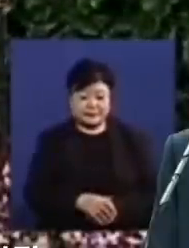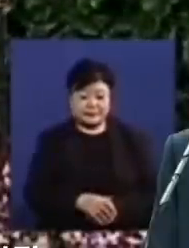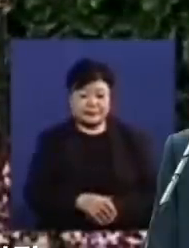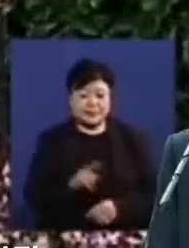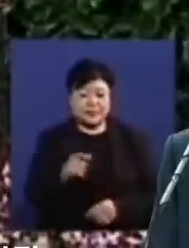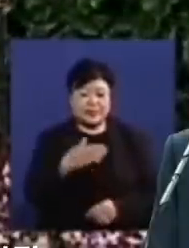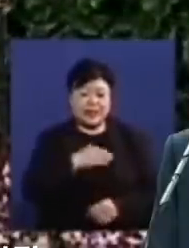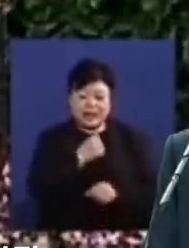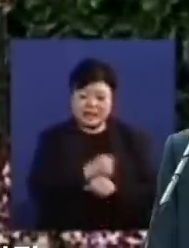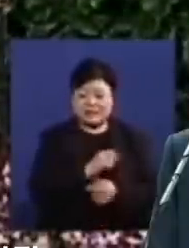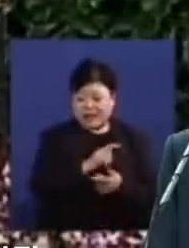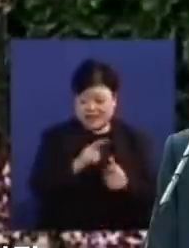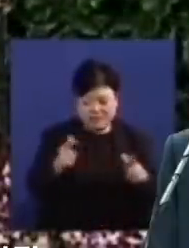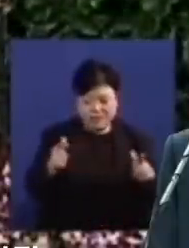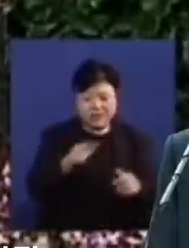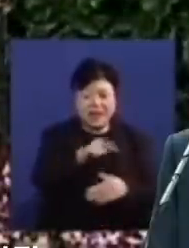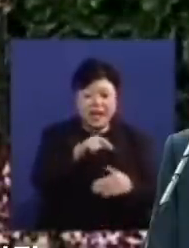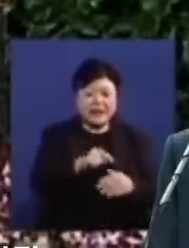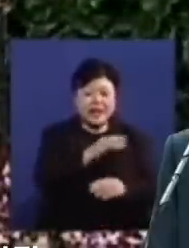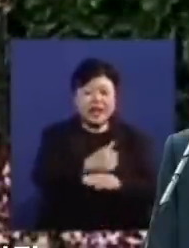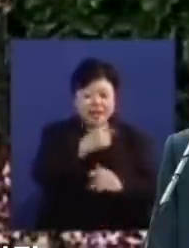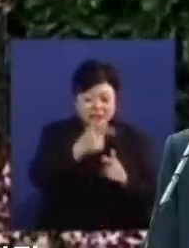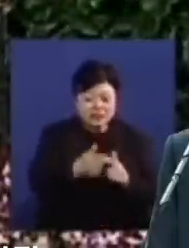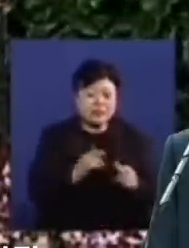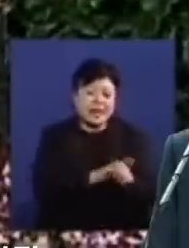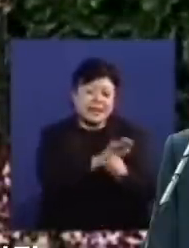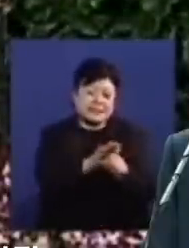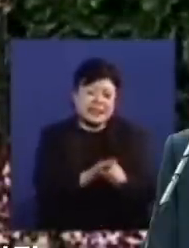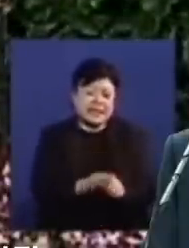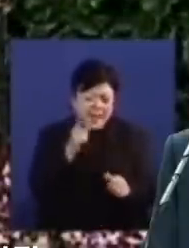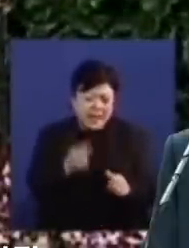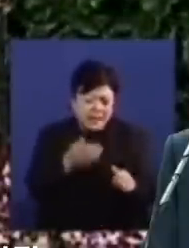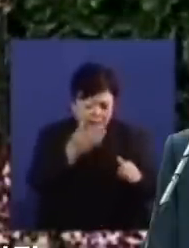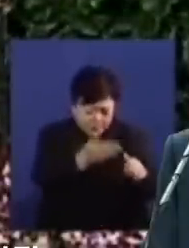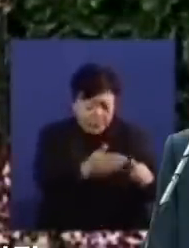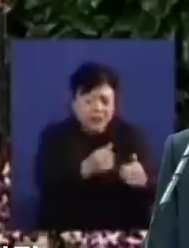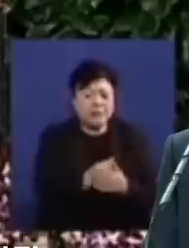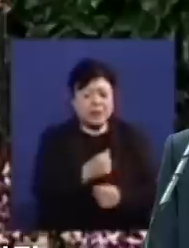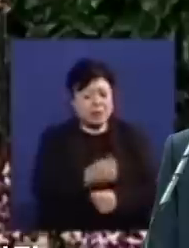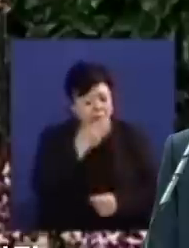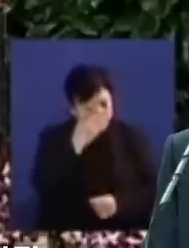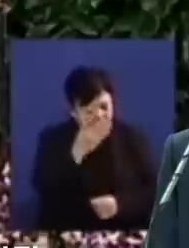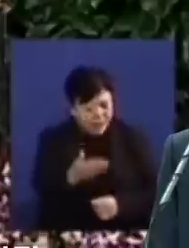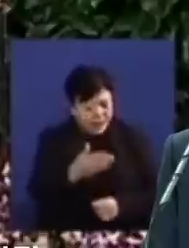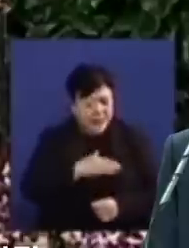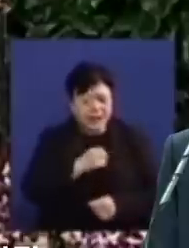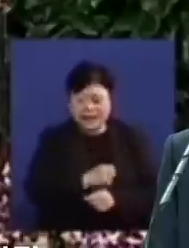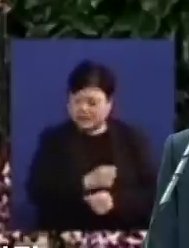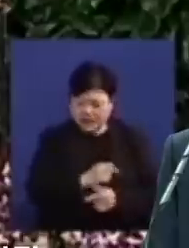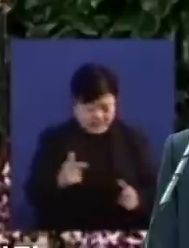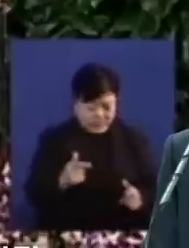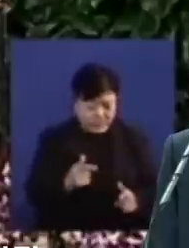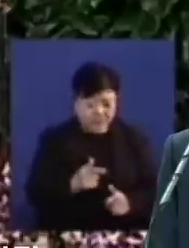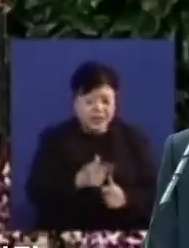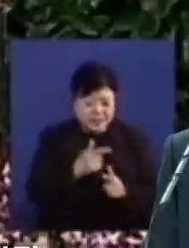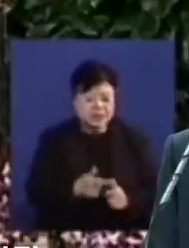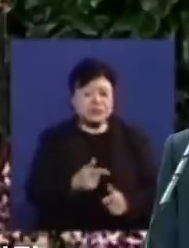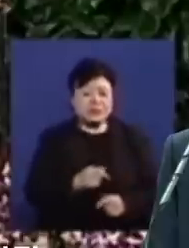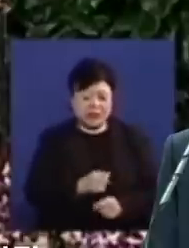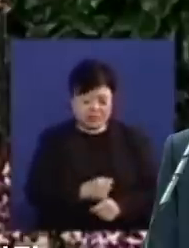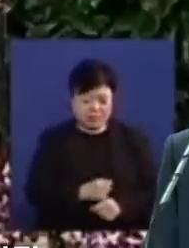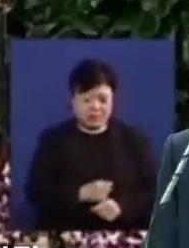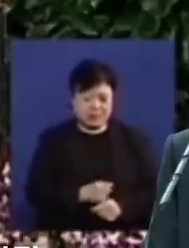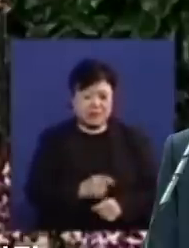이건 내가 하고 있는 것이 아니라 내 안에 있는 그리스도의 사랑이 나를 강권하기 때문에 하고 있는 것입니다. 그것이 그 나라와 그 일을